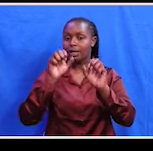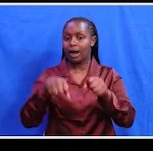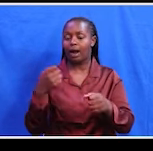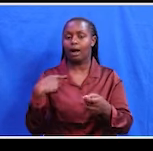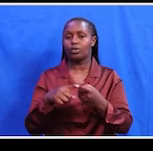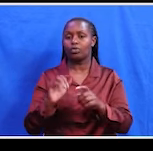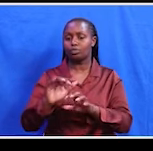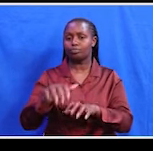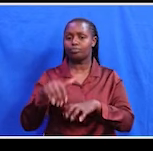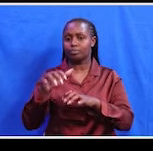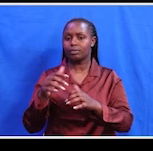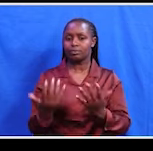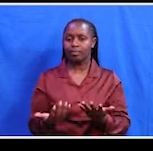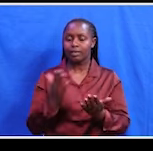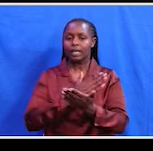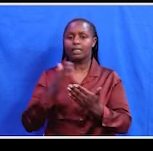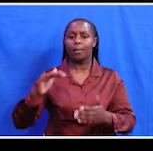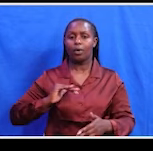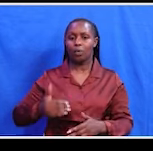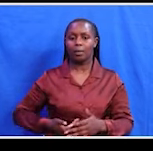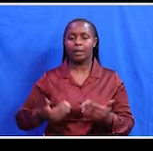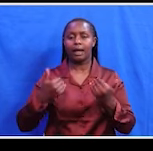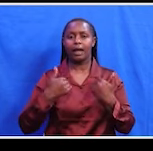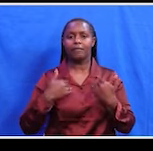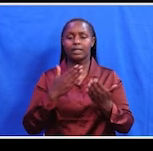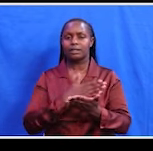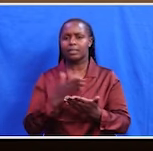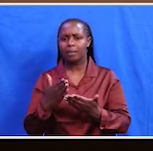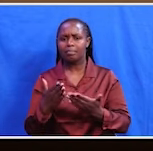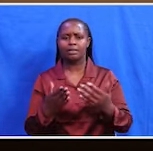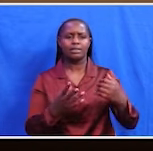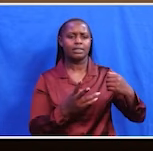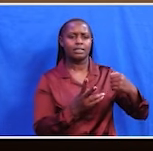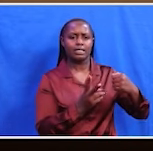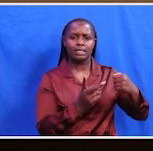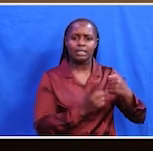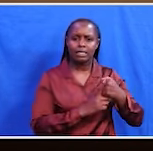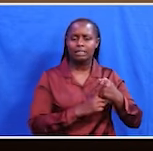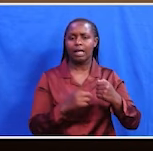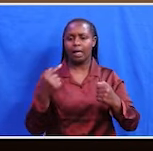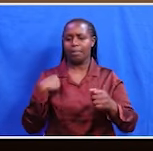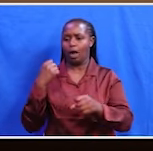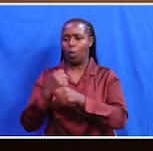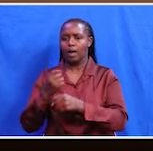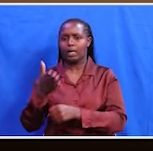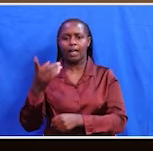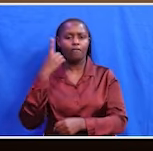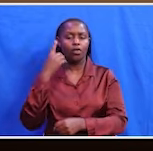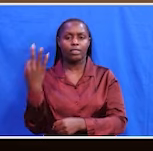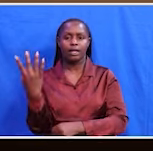So wamama walikuwa wanawekewa wachimbe 8-6. I worked there for 3 days. So